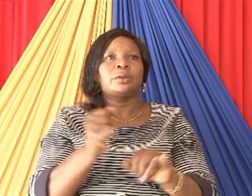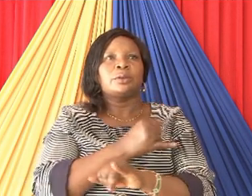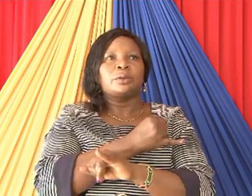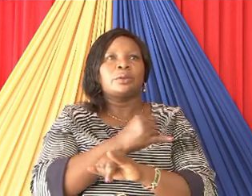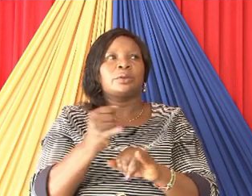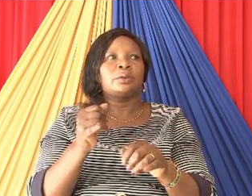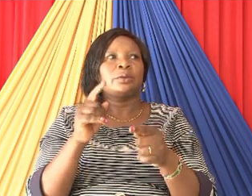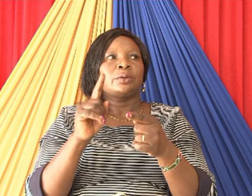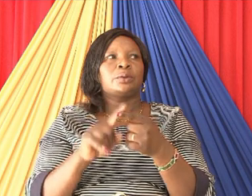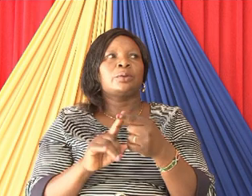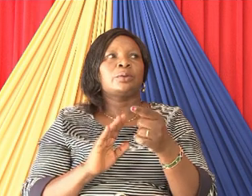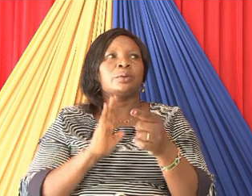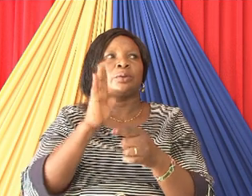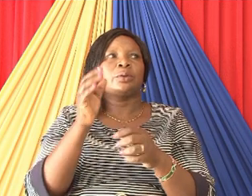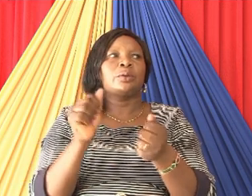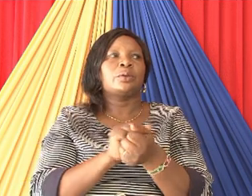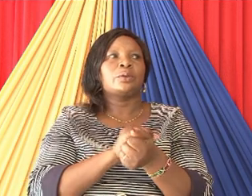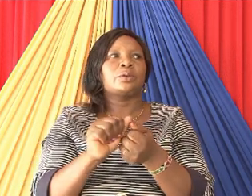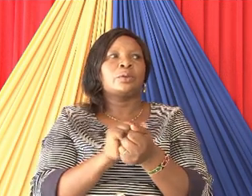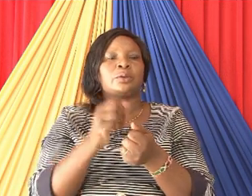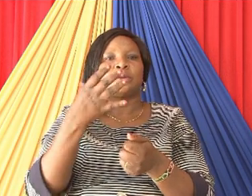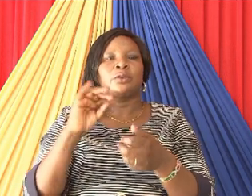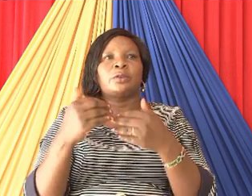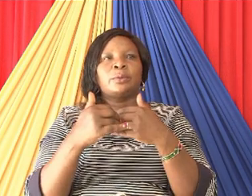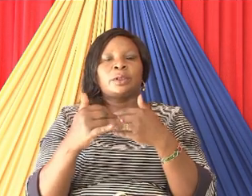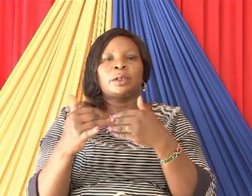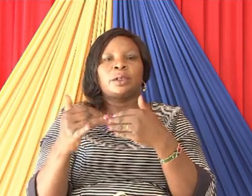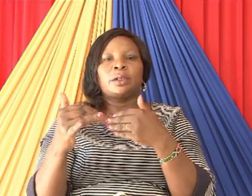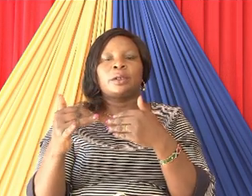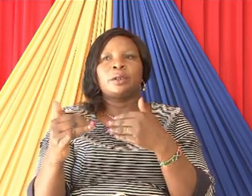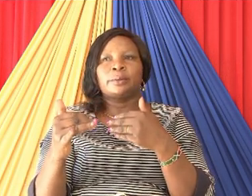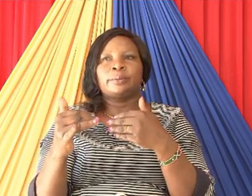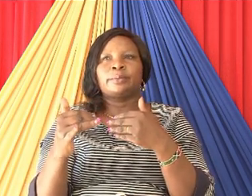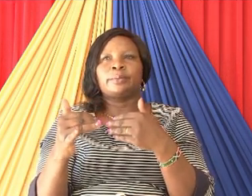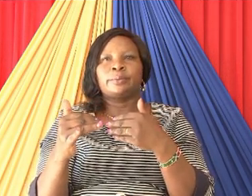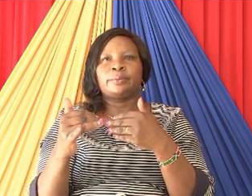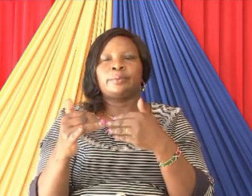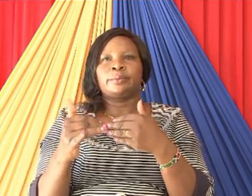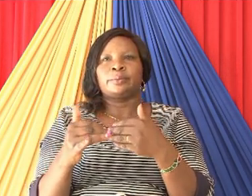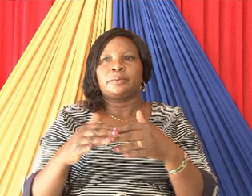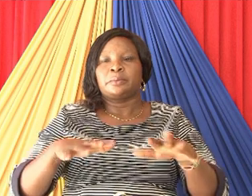Oh,